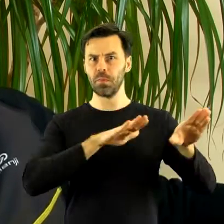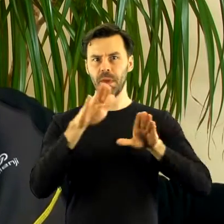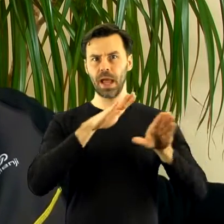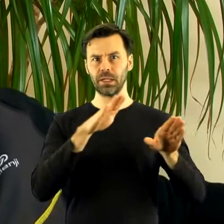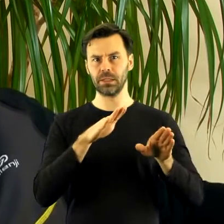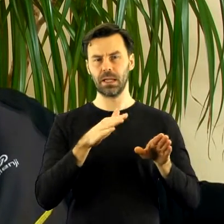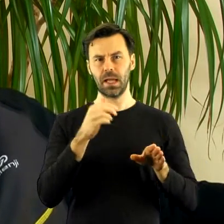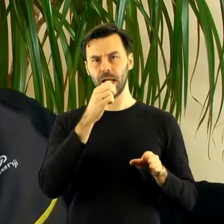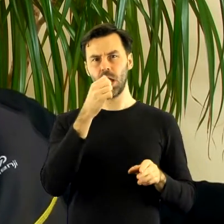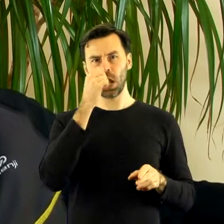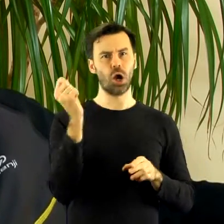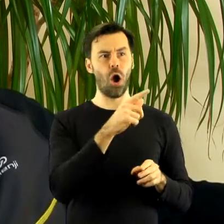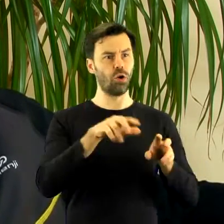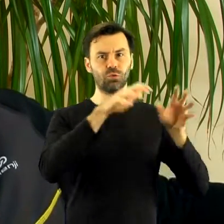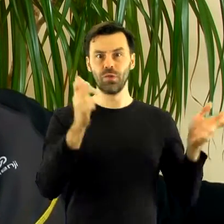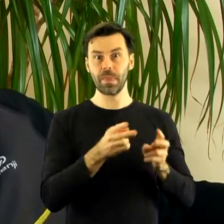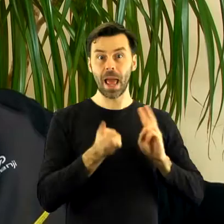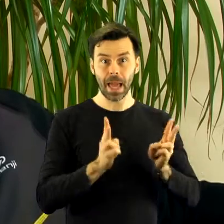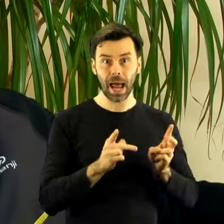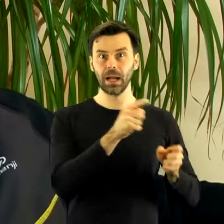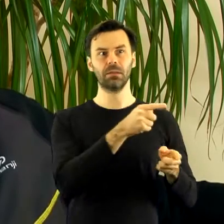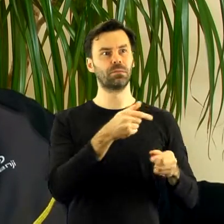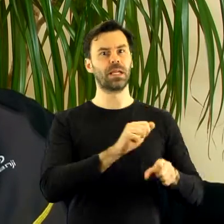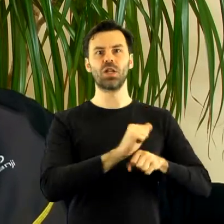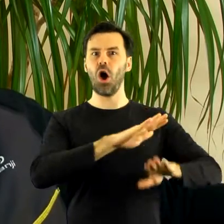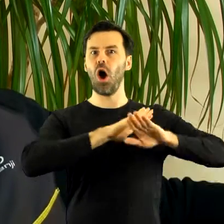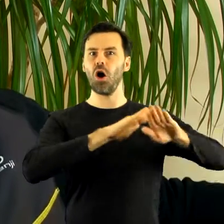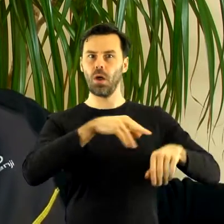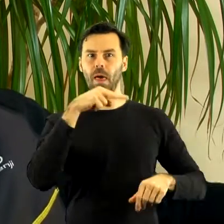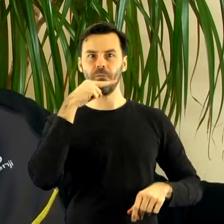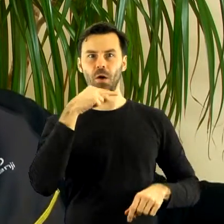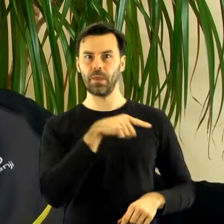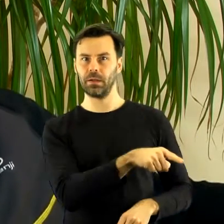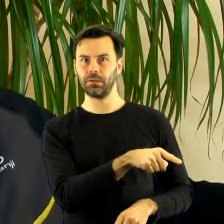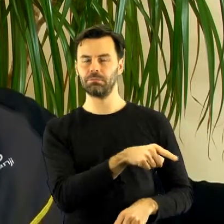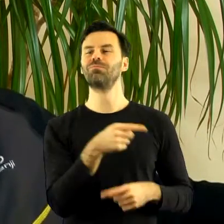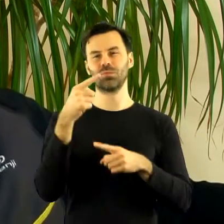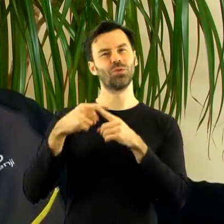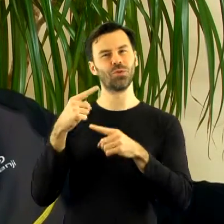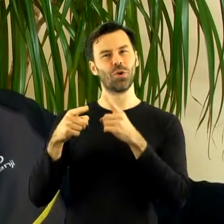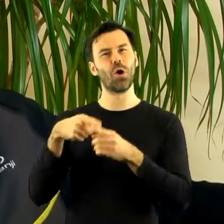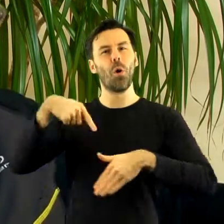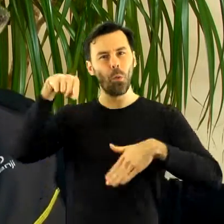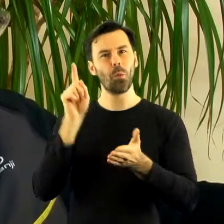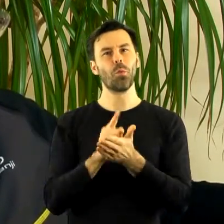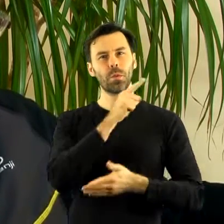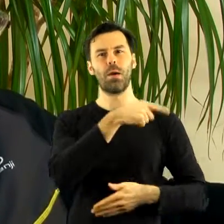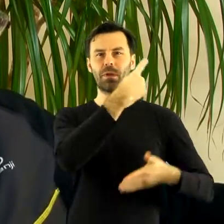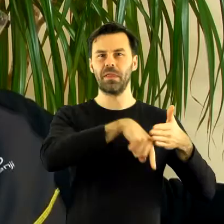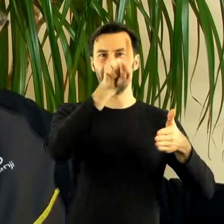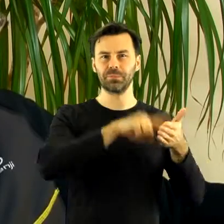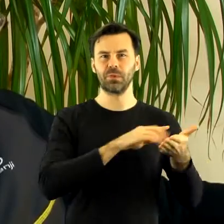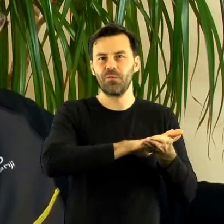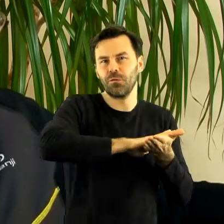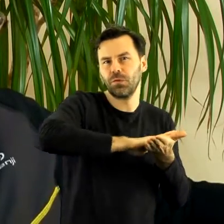tych wysypisk są w strefie ochrony wód i właśnie to było takim impulsem, że część z tych wysypisk właśnie w ten sposób